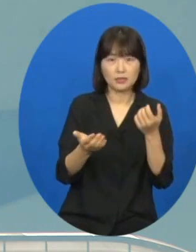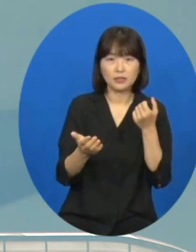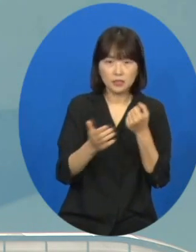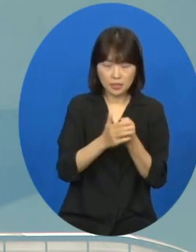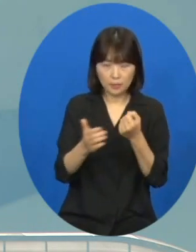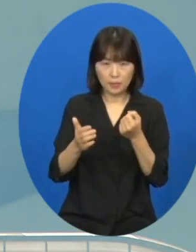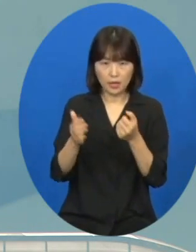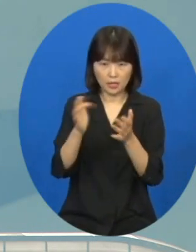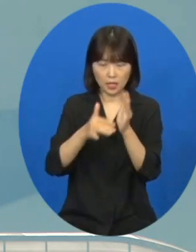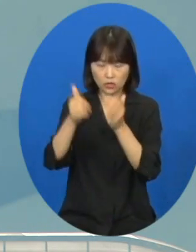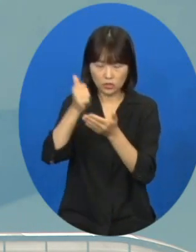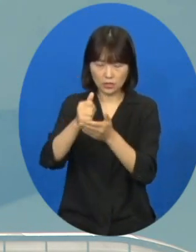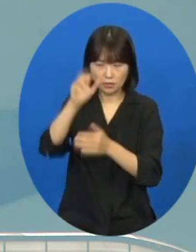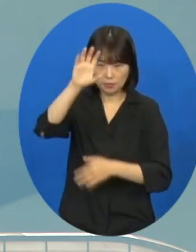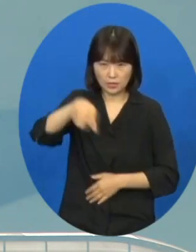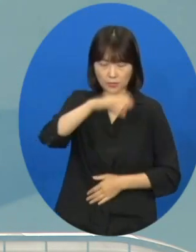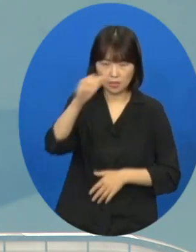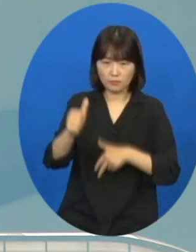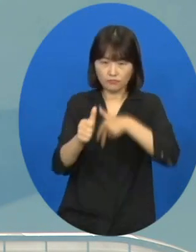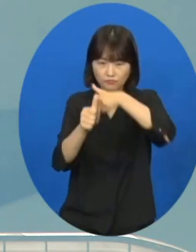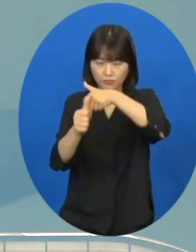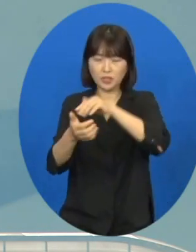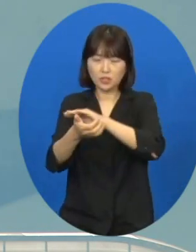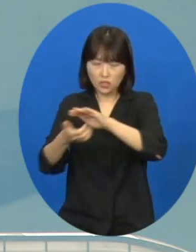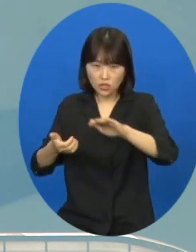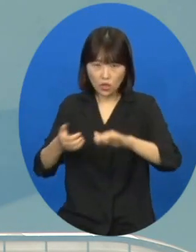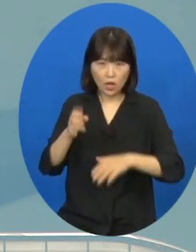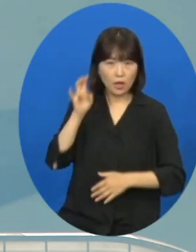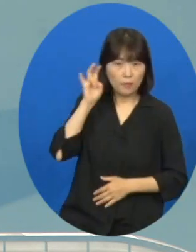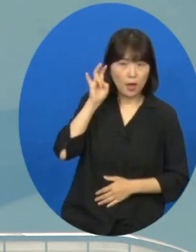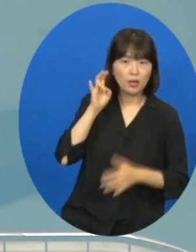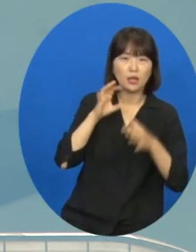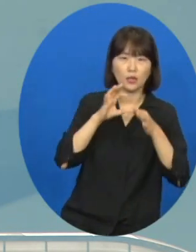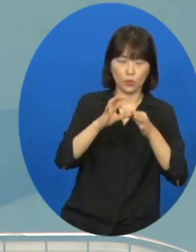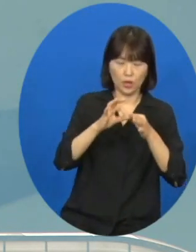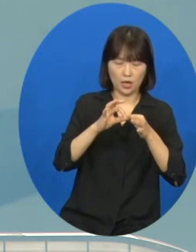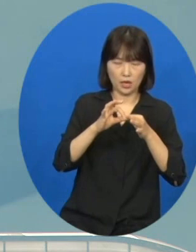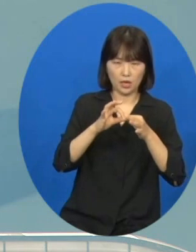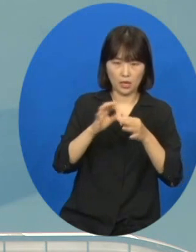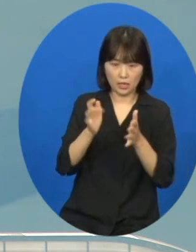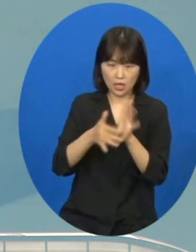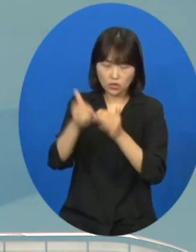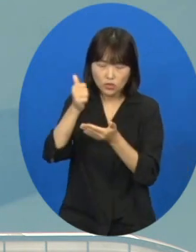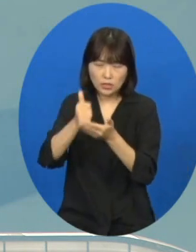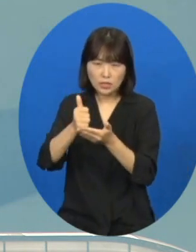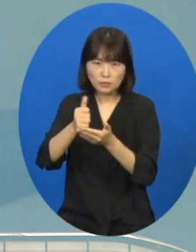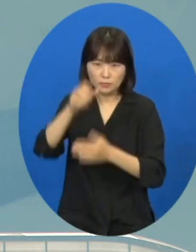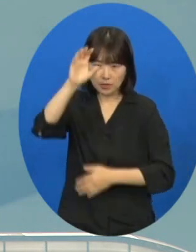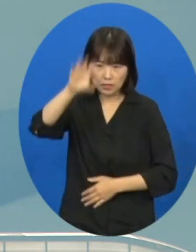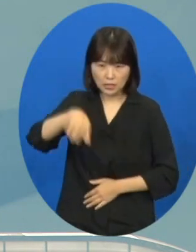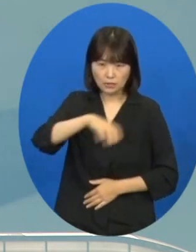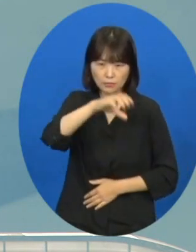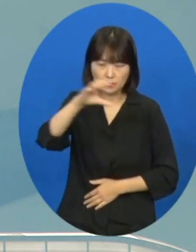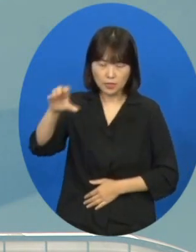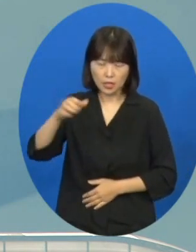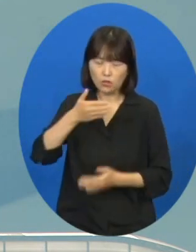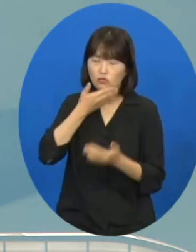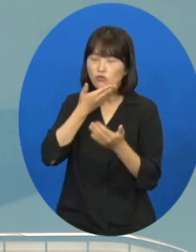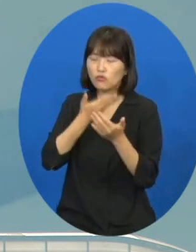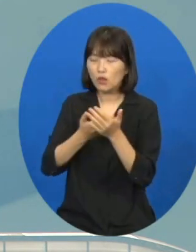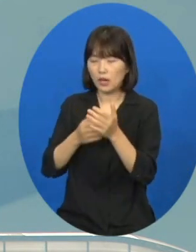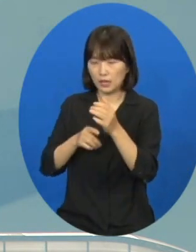예수님이 십자가에 달리시기 전에 마리아를 통하여 그 예수님이 하시는 십자가의 귀한